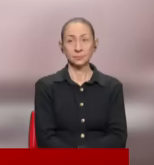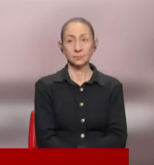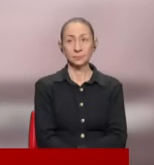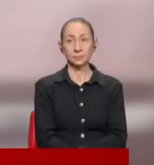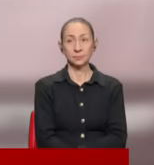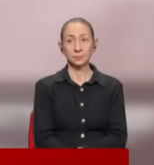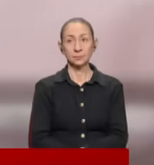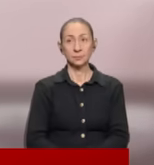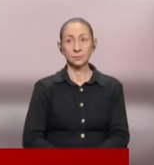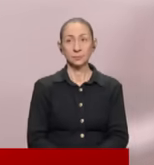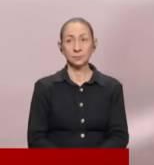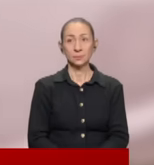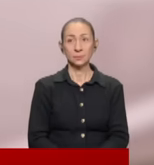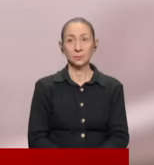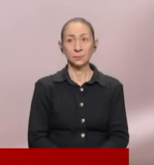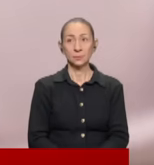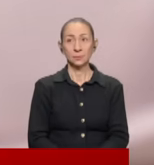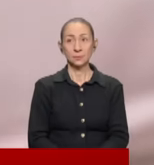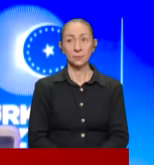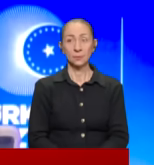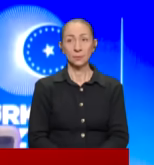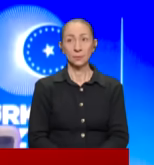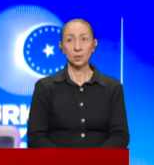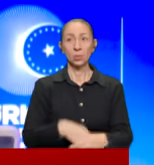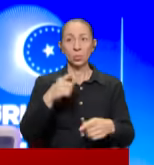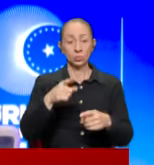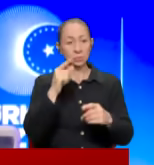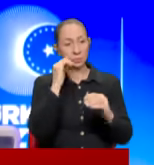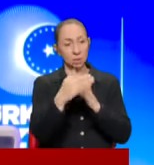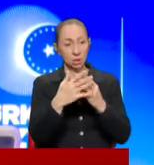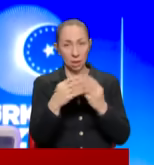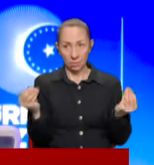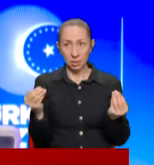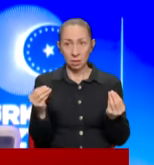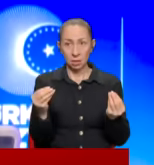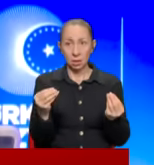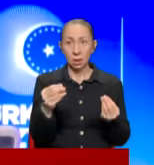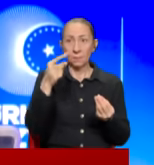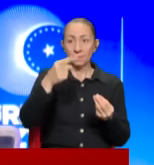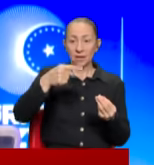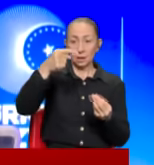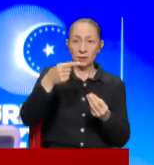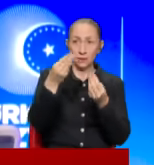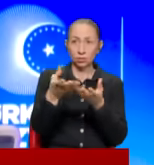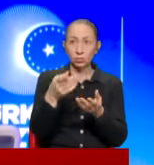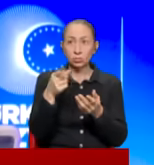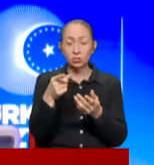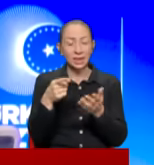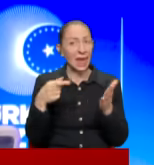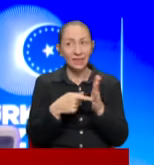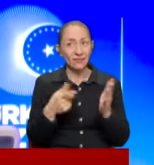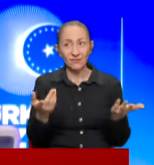Kentsel dönüşümde ilave bir kat veriyoruz. Evet. Bu vatandaşın kaybı bir katla veriyorsunuz. Buradaki